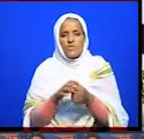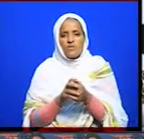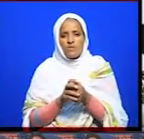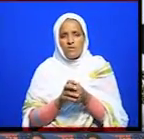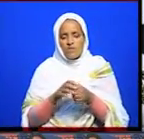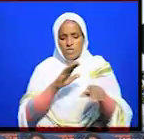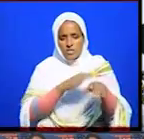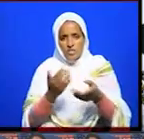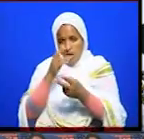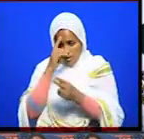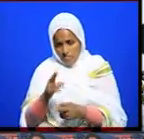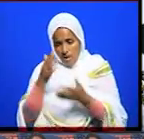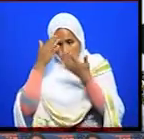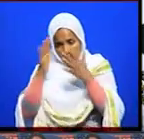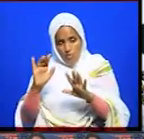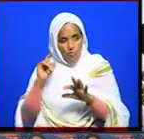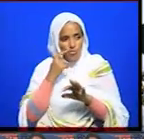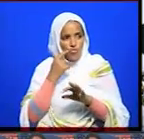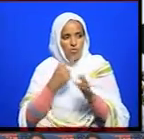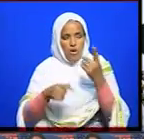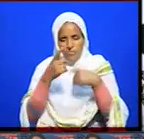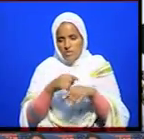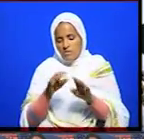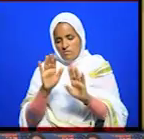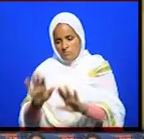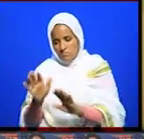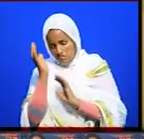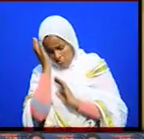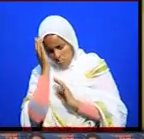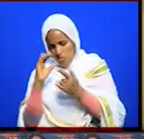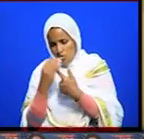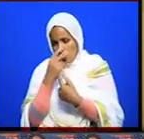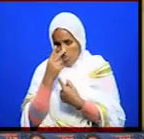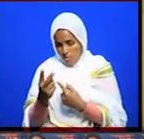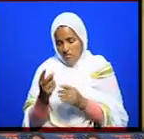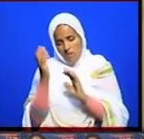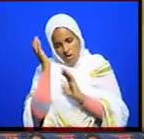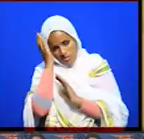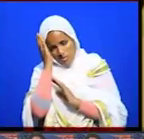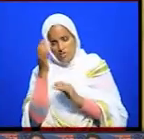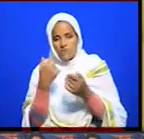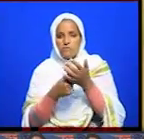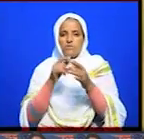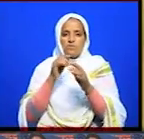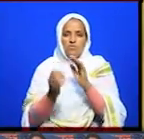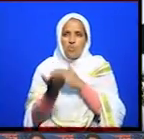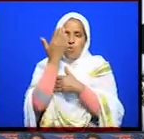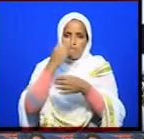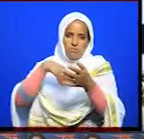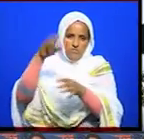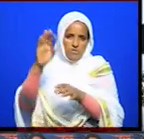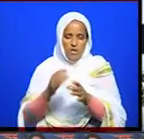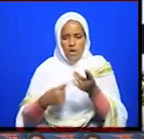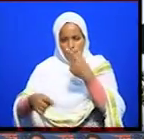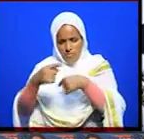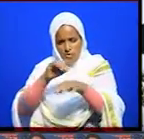እኛ ቤት እንግዳ ክብር ነው። ባናቀው እንኳን አሳድረን ብሎ ሁኔታውን እንትን ብለን